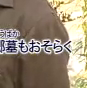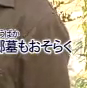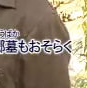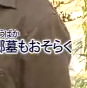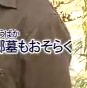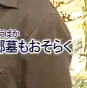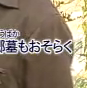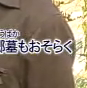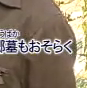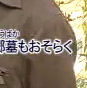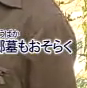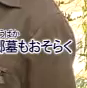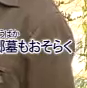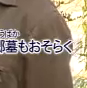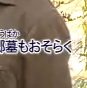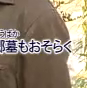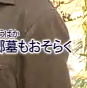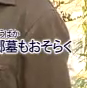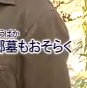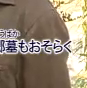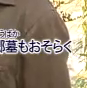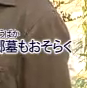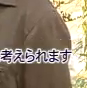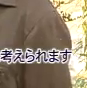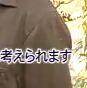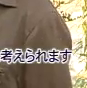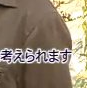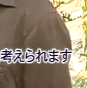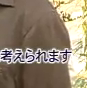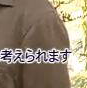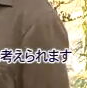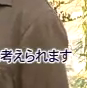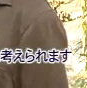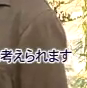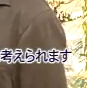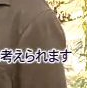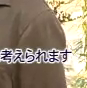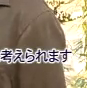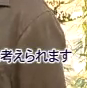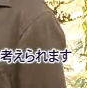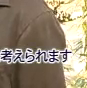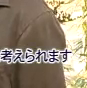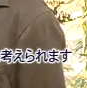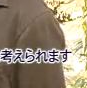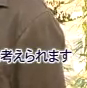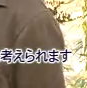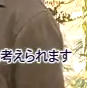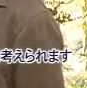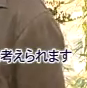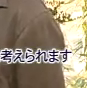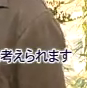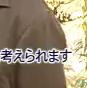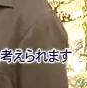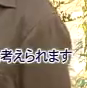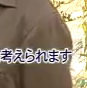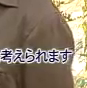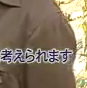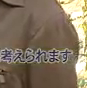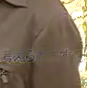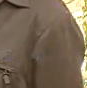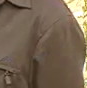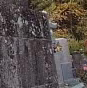く鎌倉時代の中頃からね営まれ始めたんだろうというふうに考えられます。